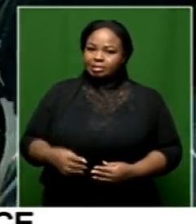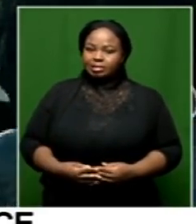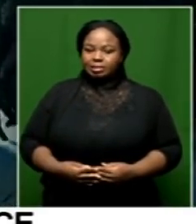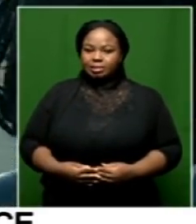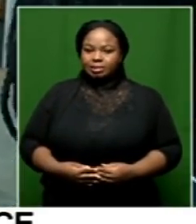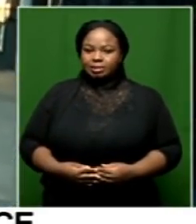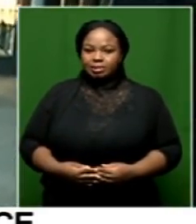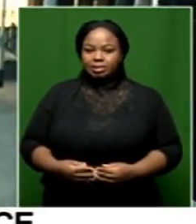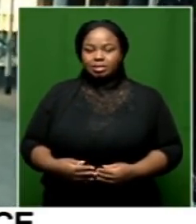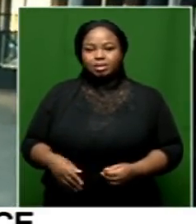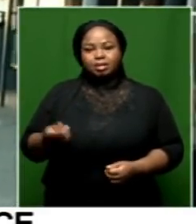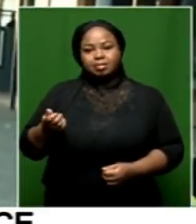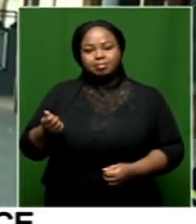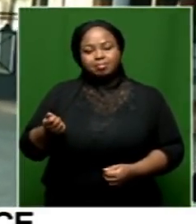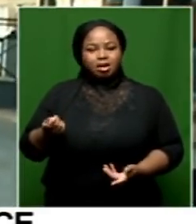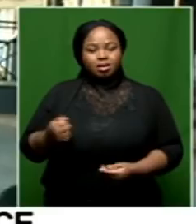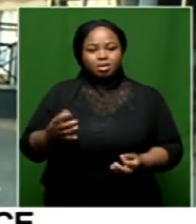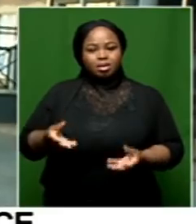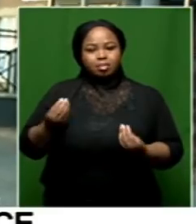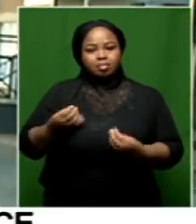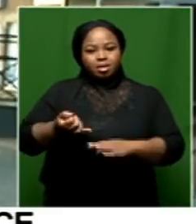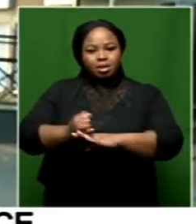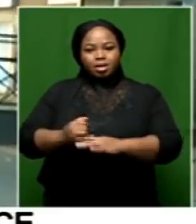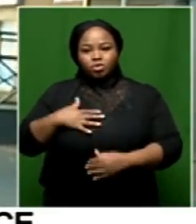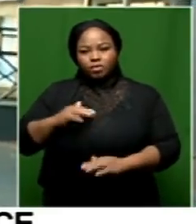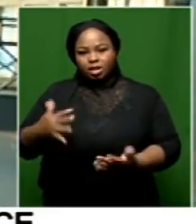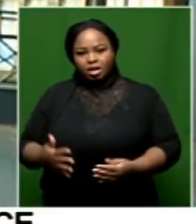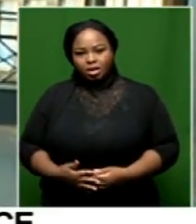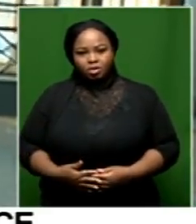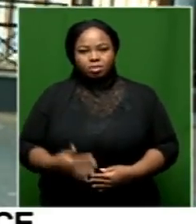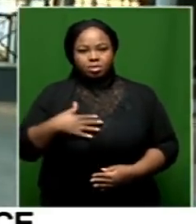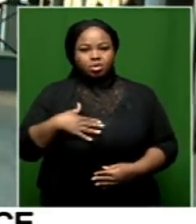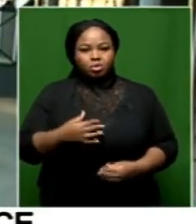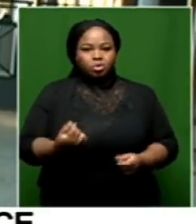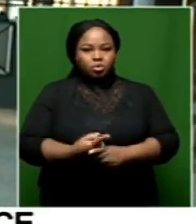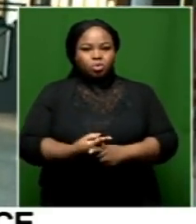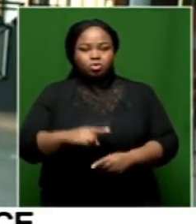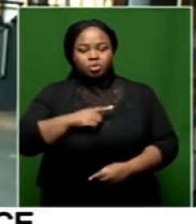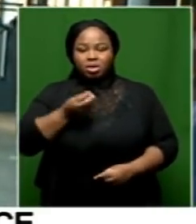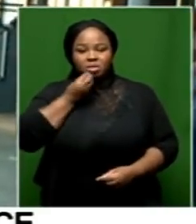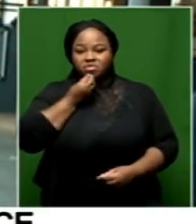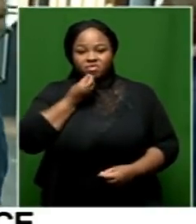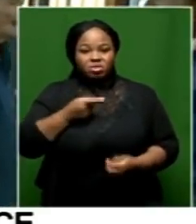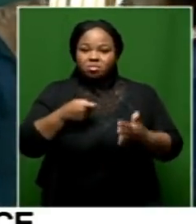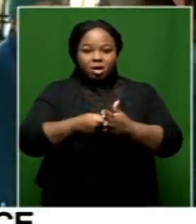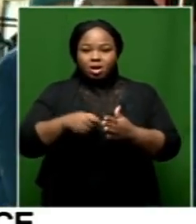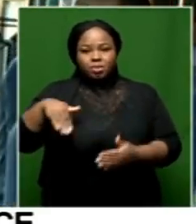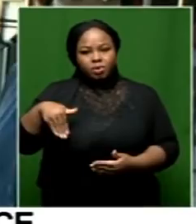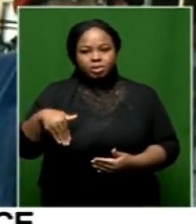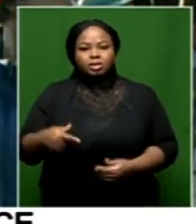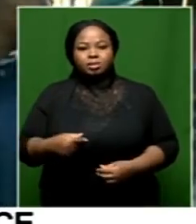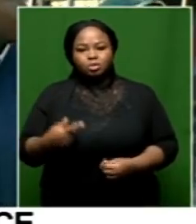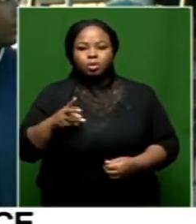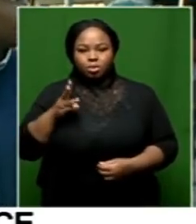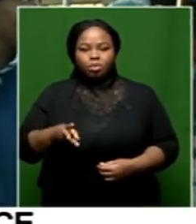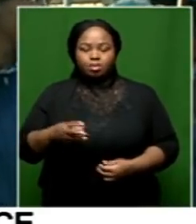Nou dat oom sy geld 'n bietjie vroeër kan kry vandag. Ja, ek sal eintlik tevrede wees wanneer ek die kos om my te koop, nee. Ja,